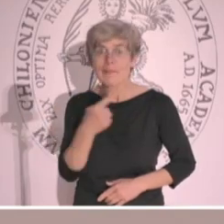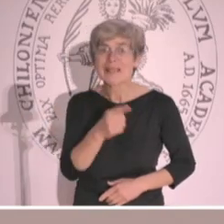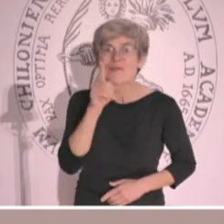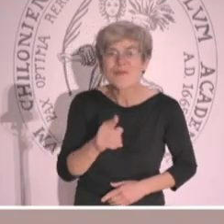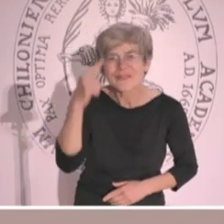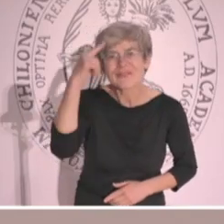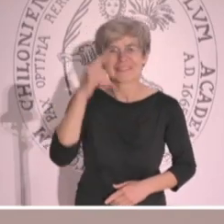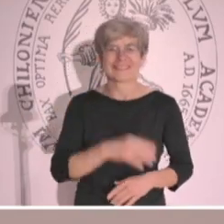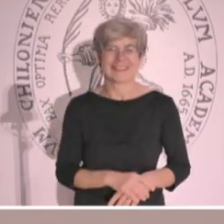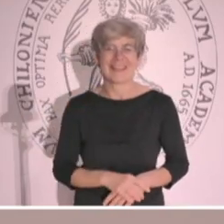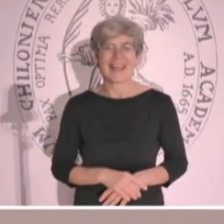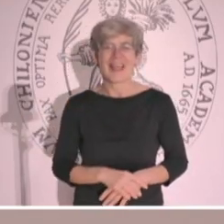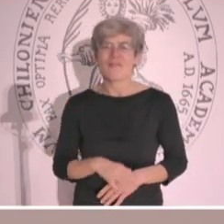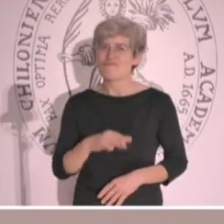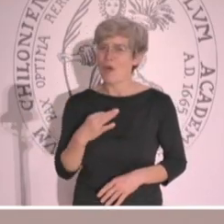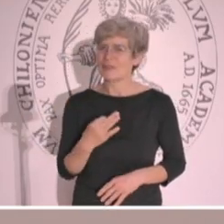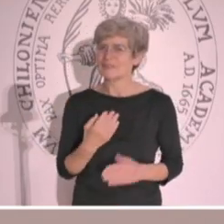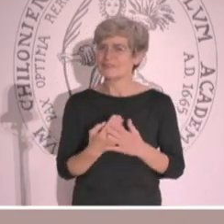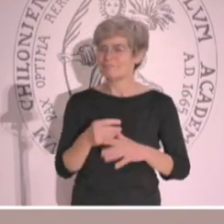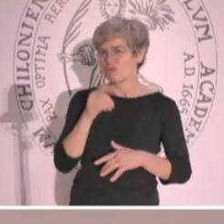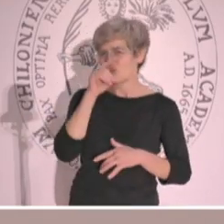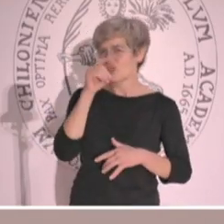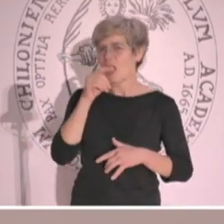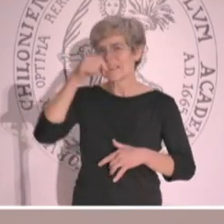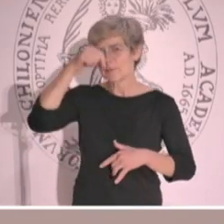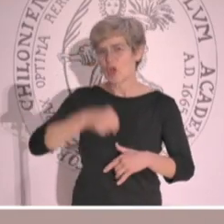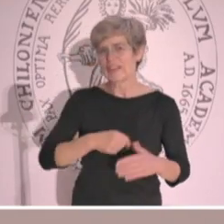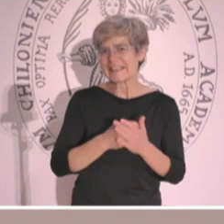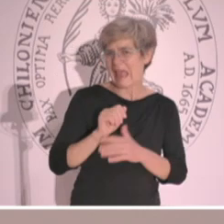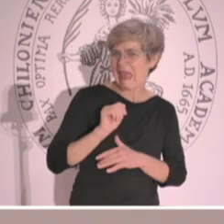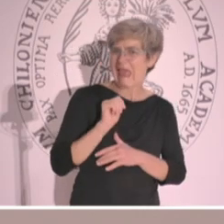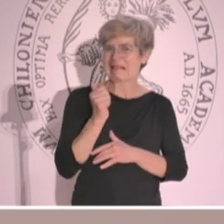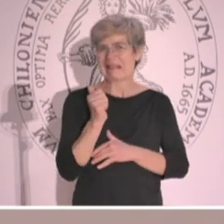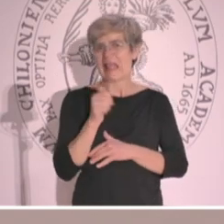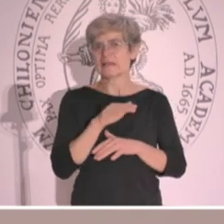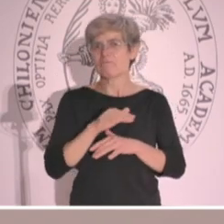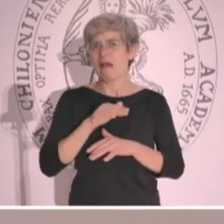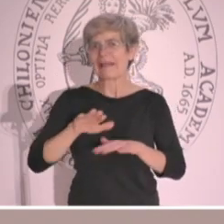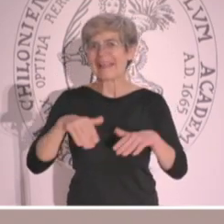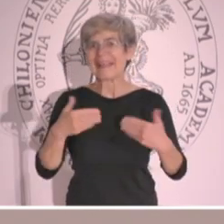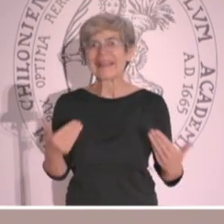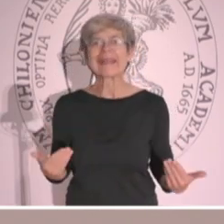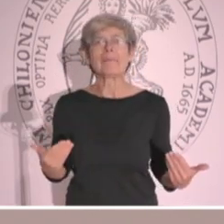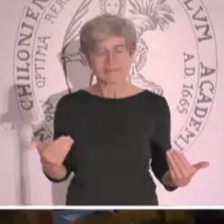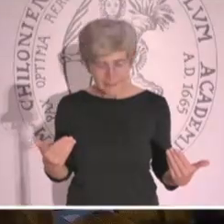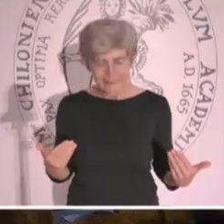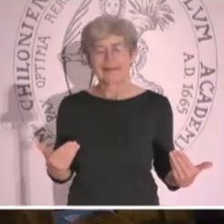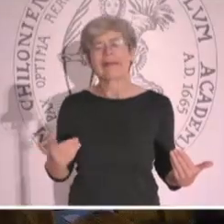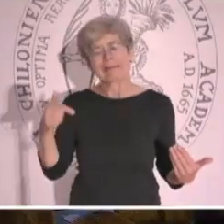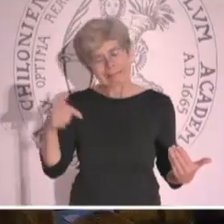für uns auch ein Teil des Stolzes ausmacht, wie viel Exzellenz mittlerweile hier in dieser Stadt zu Hause ist. Und